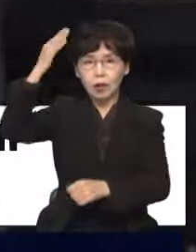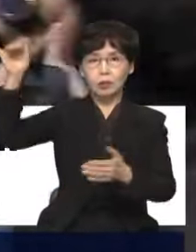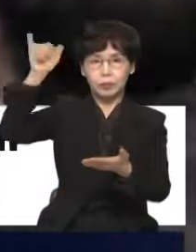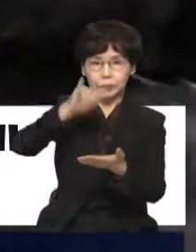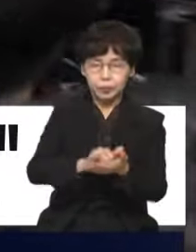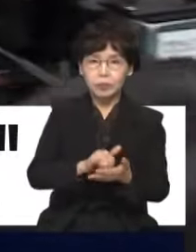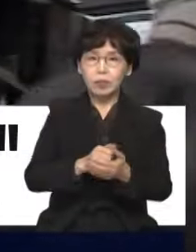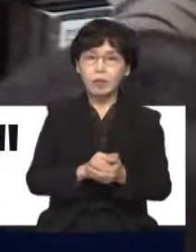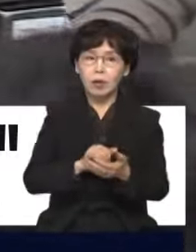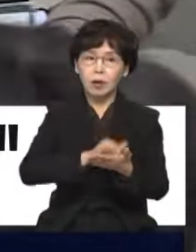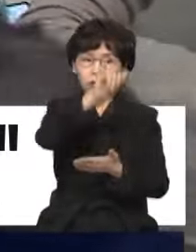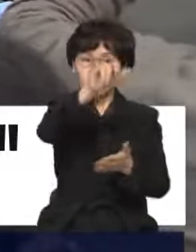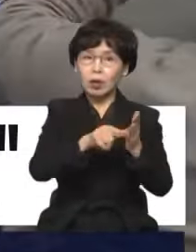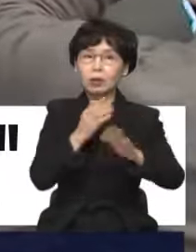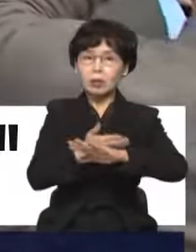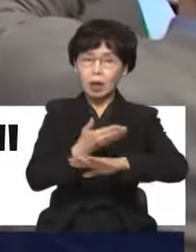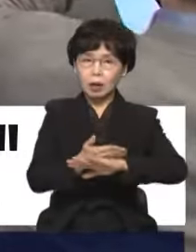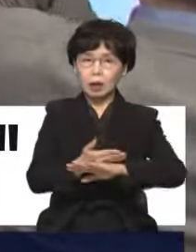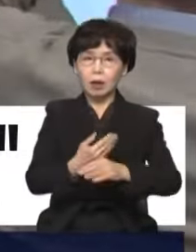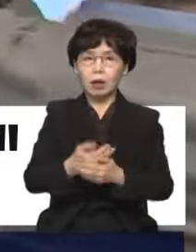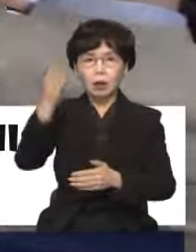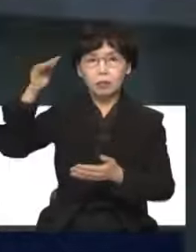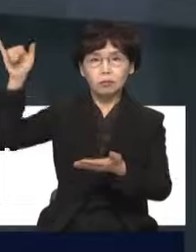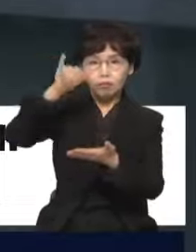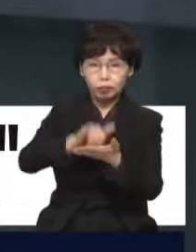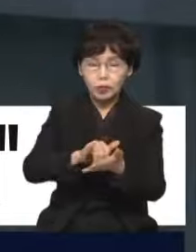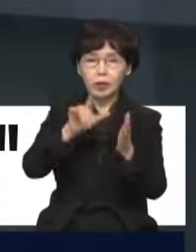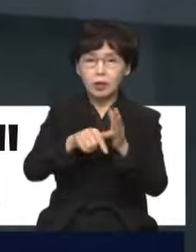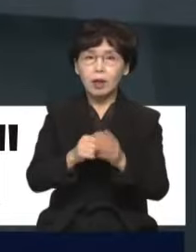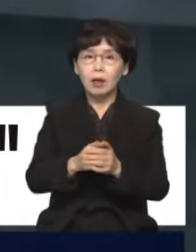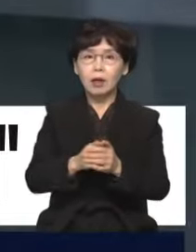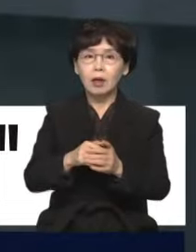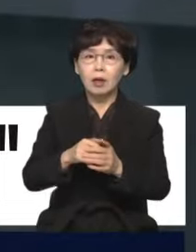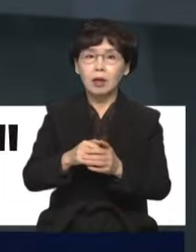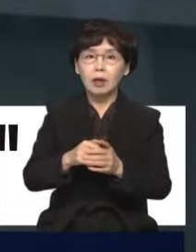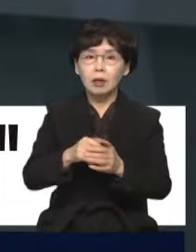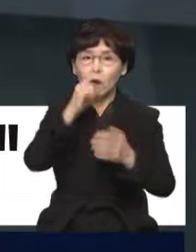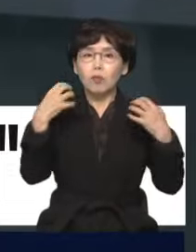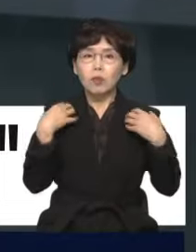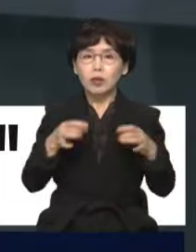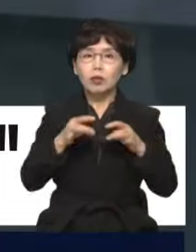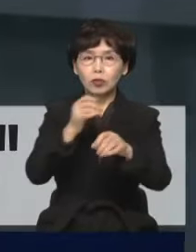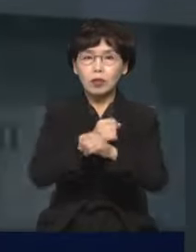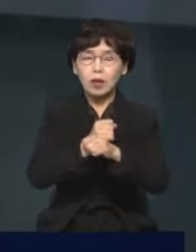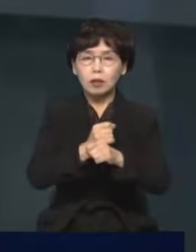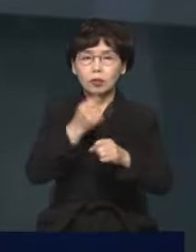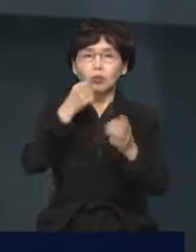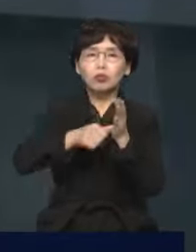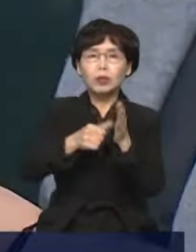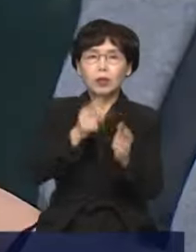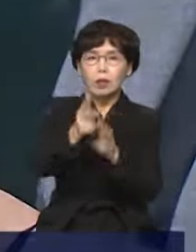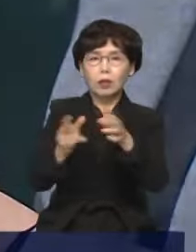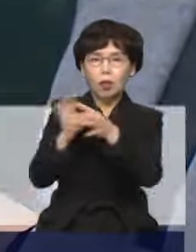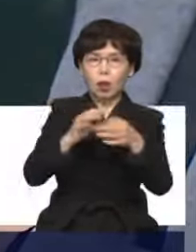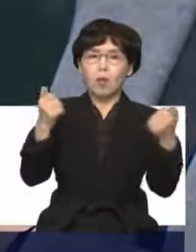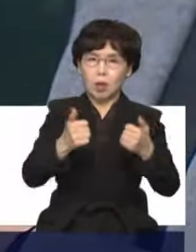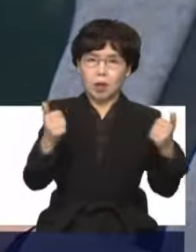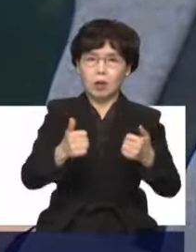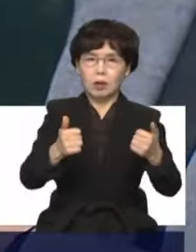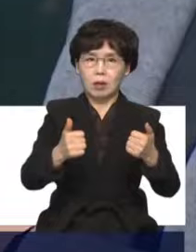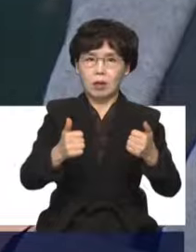대사는 임시 귀국한 목적은 다음 주 정부에서 개최하는 방산협력 관련 회의에 참석하기 위해서라고 밝혔습니다. 다음